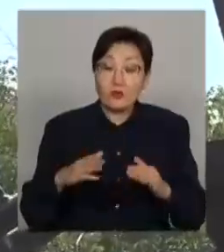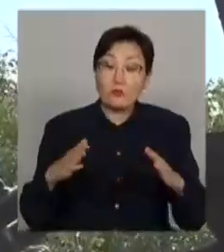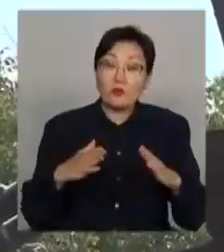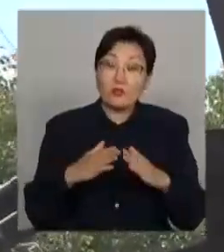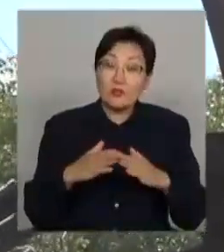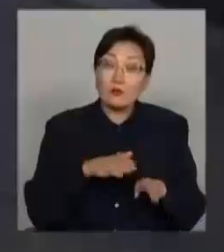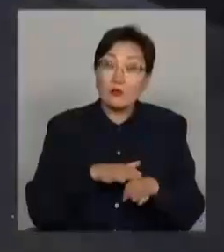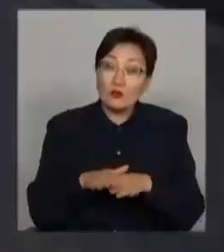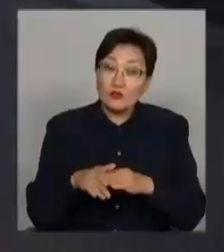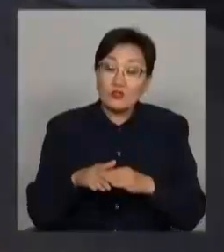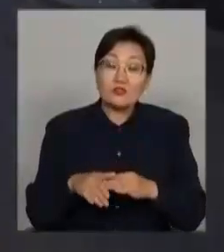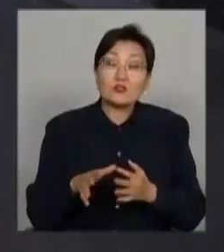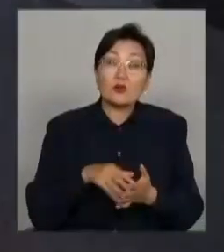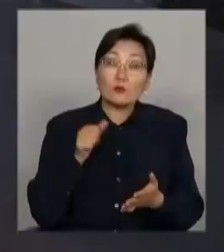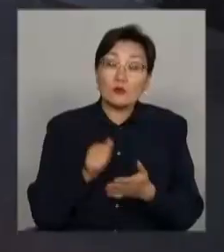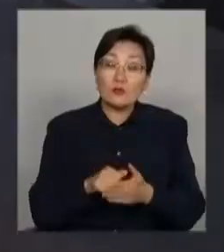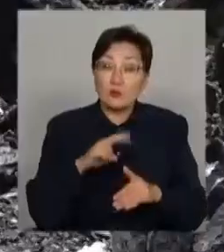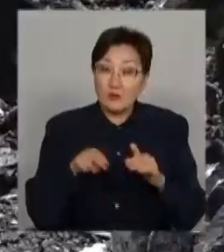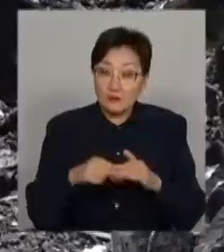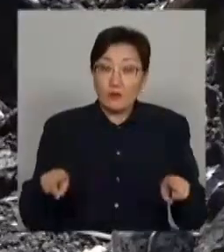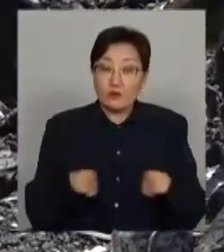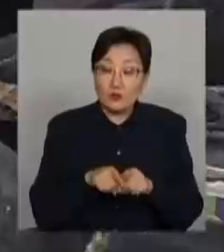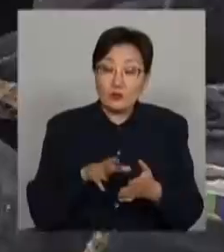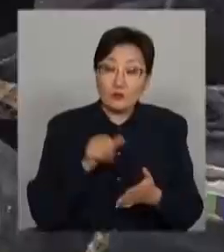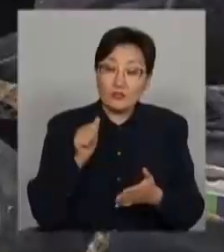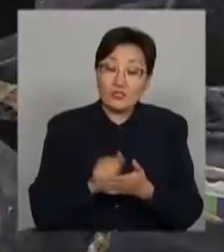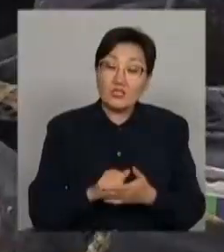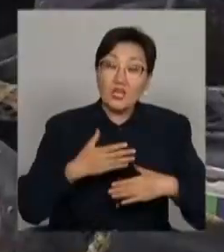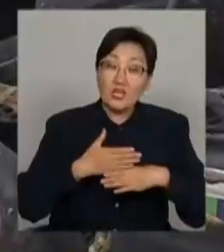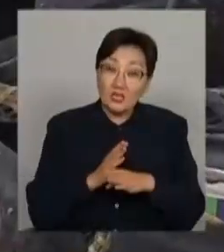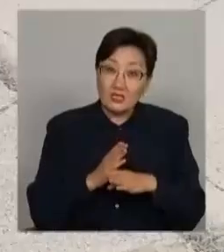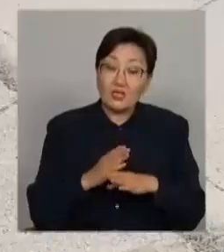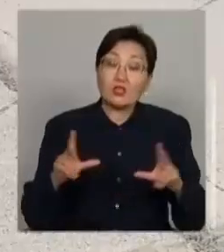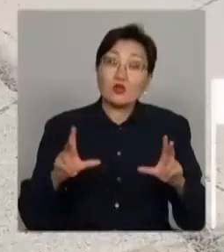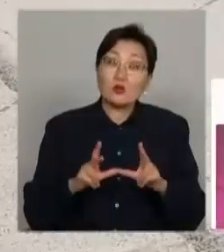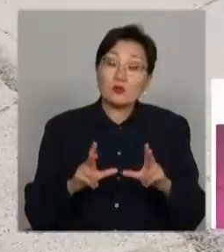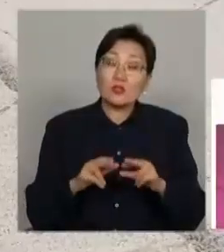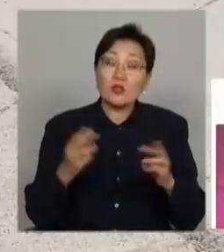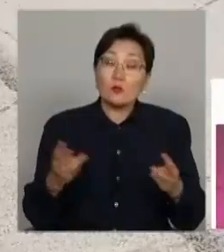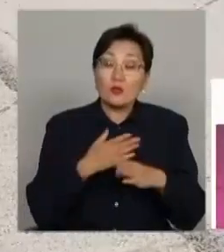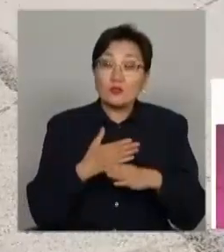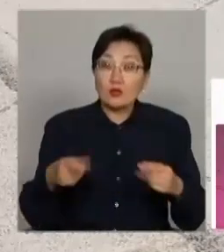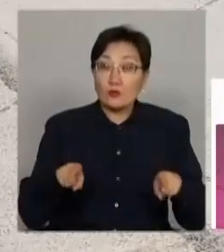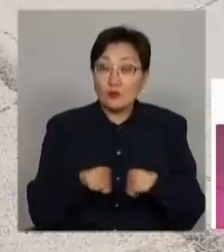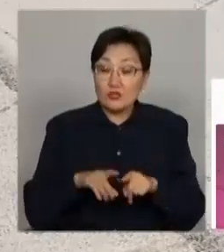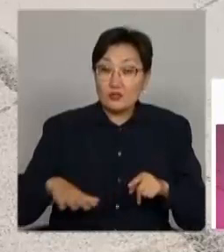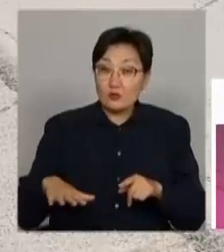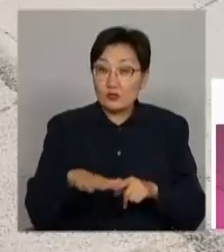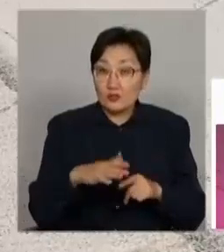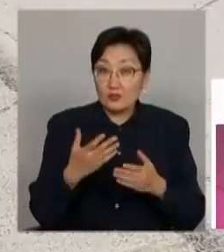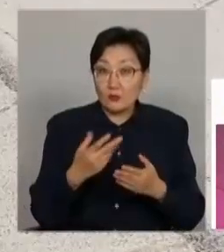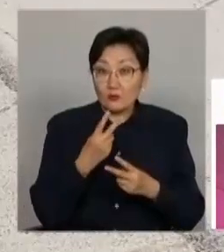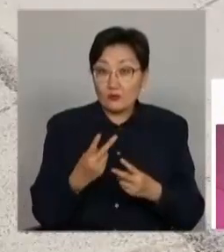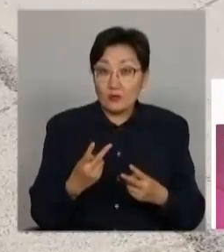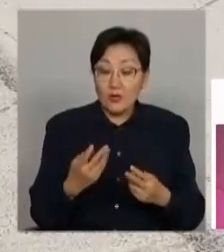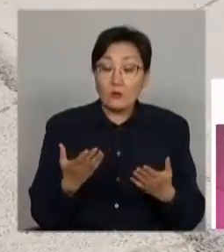түк қалмаған, астыңғы бөлігі де жарамсыз. Күл қоқыс, қираған мүлік. Бұл өрттен кейінгі осы жердегі көрініс. Қазіргі